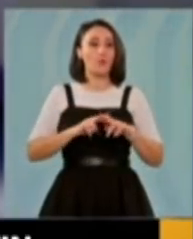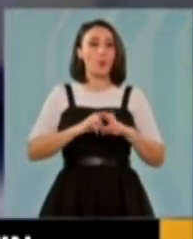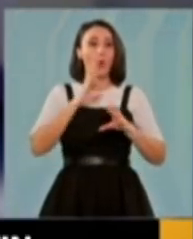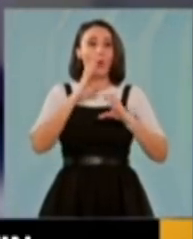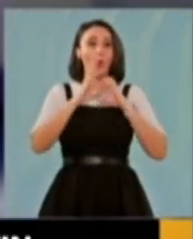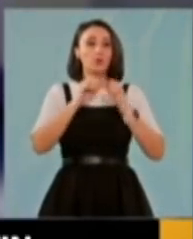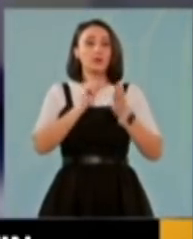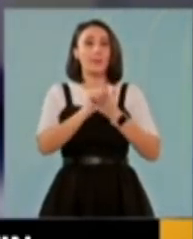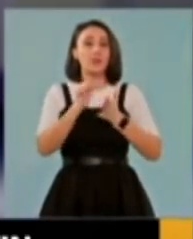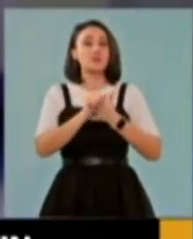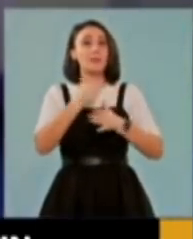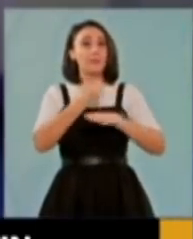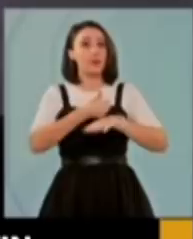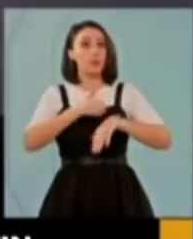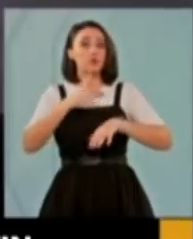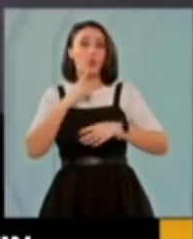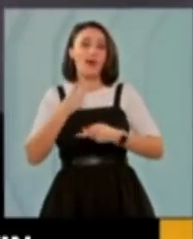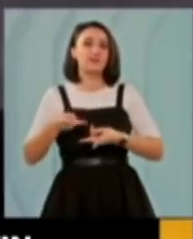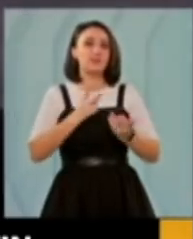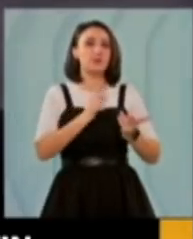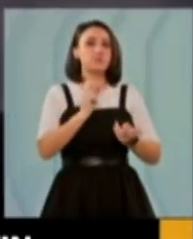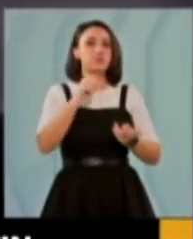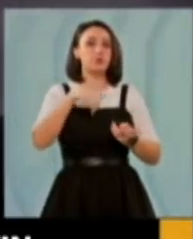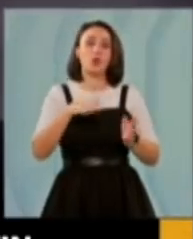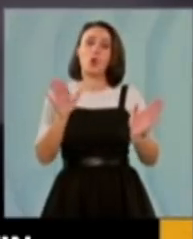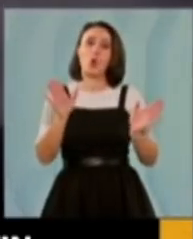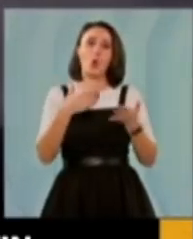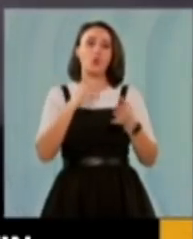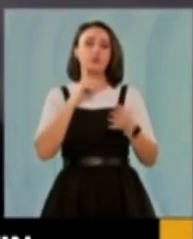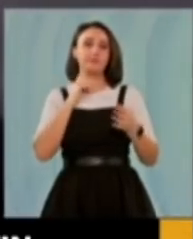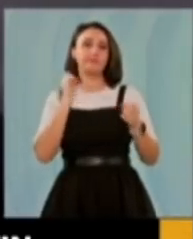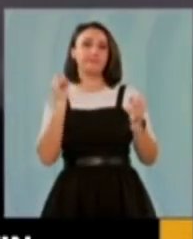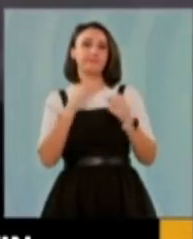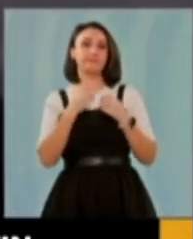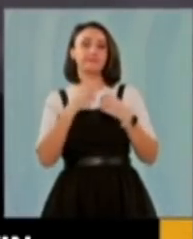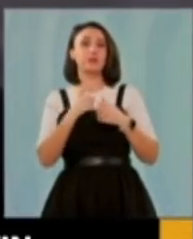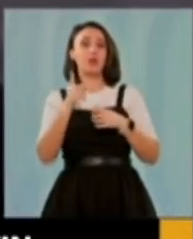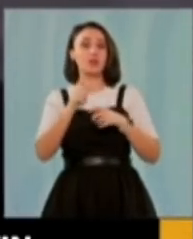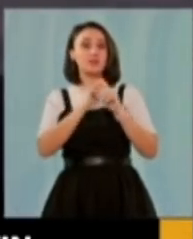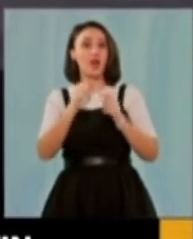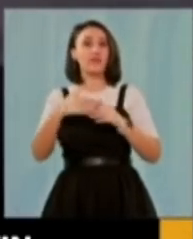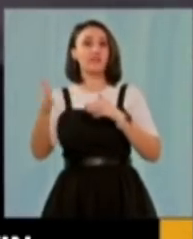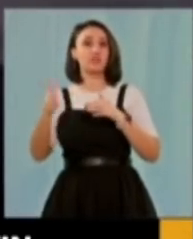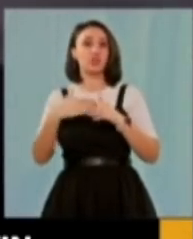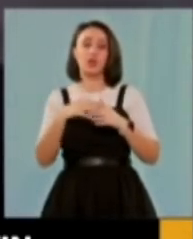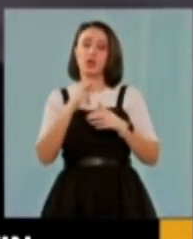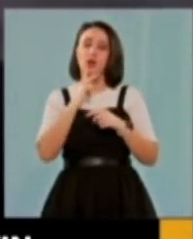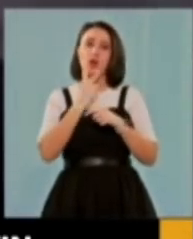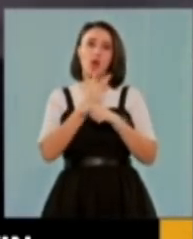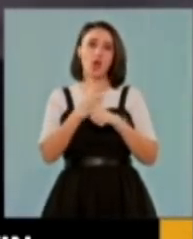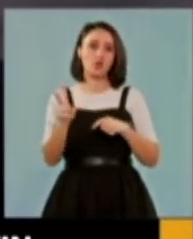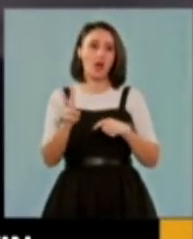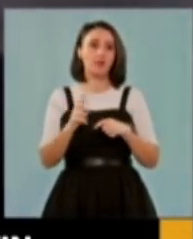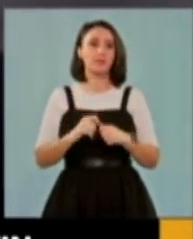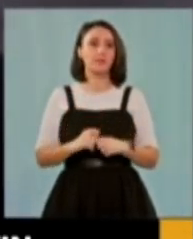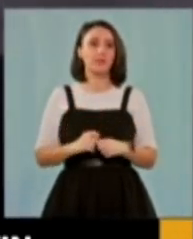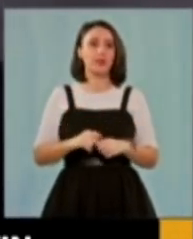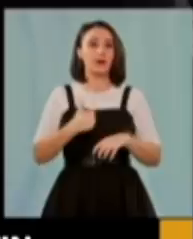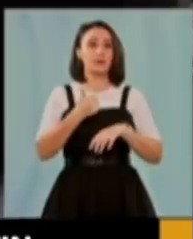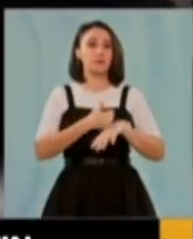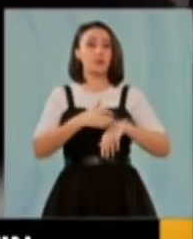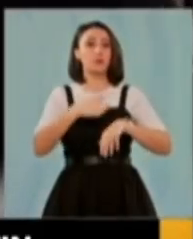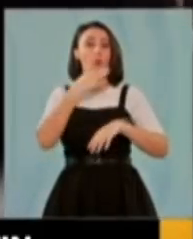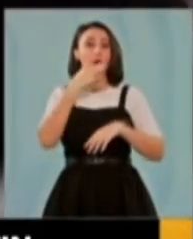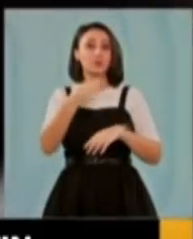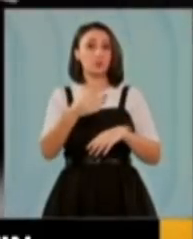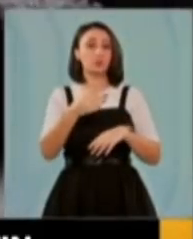premierul britanic ia transmis lui Putin că orice incursiunea Rusiei în țara vecină ar fi greșeală tragică mai mult decât atât premierul britanic